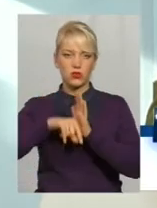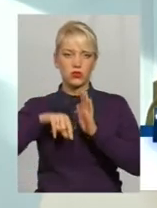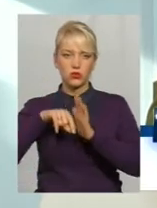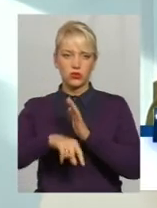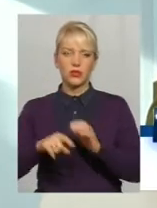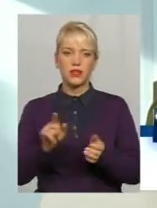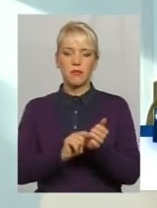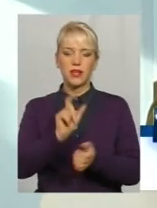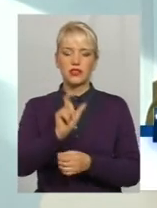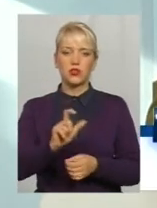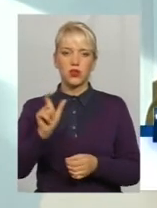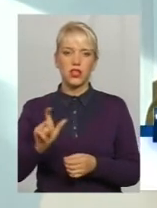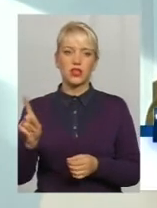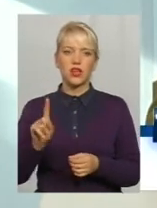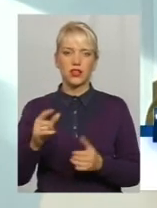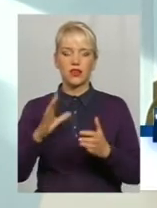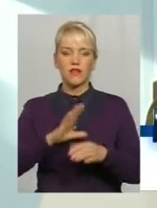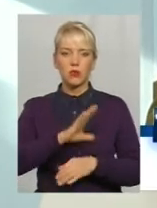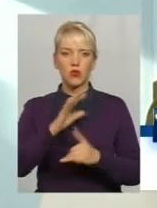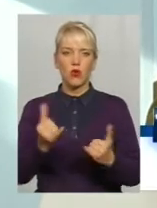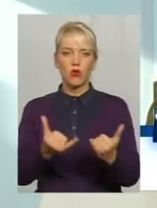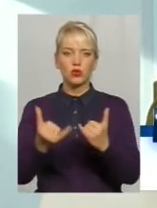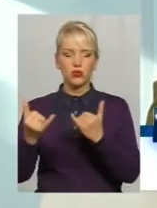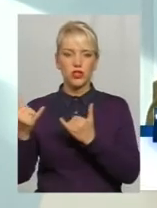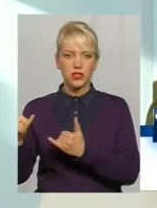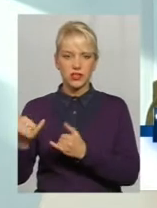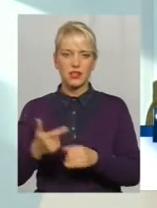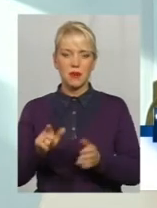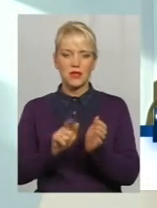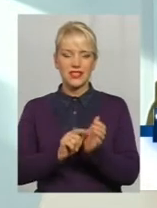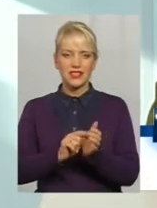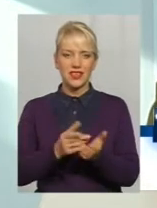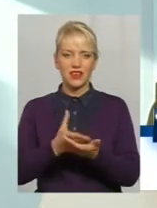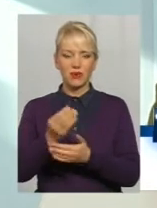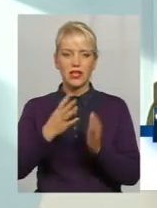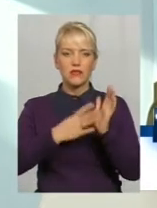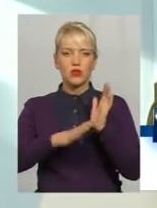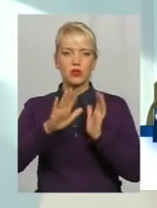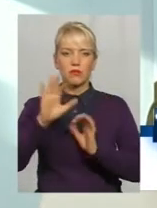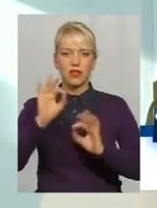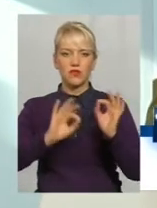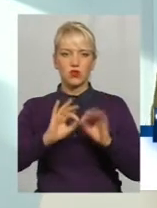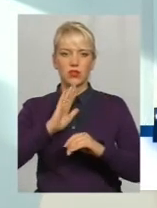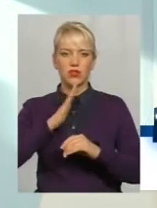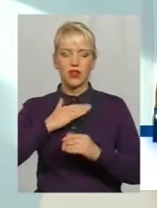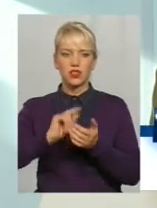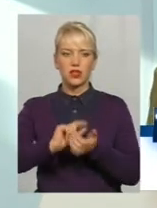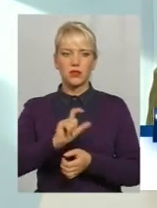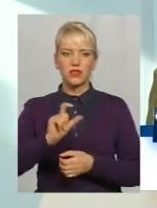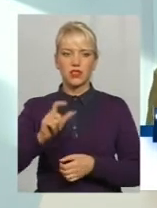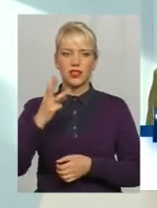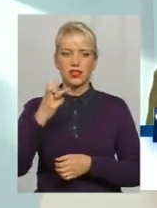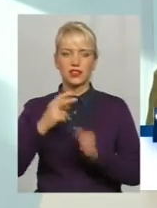чергу пенсіонерів, яких відбулося осучаснення пенсійних виплат. Це 95% наших пенсіонерів, були близько